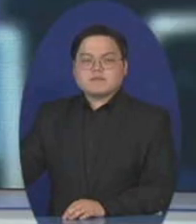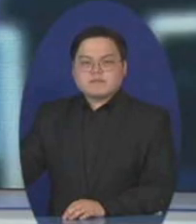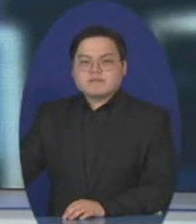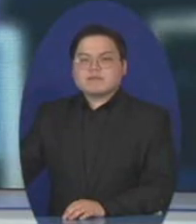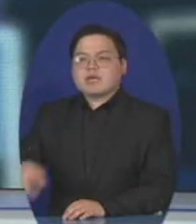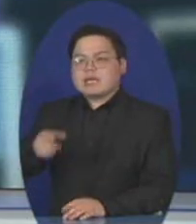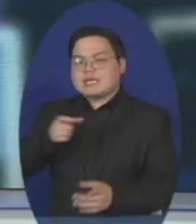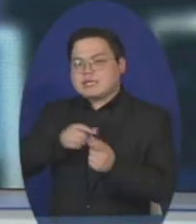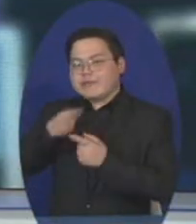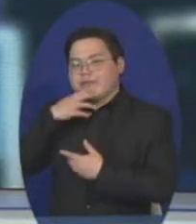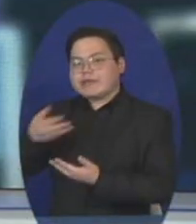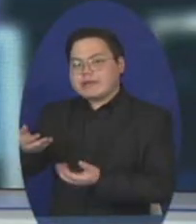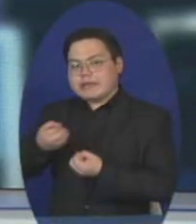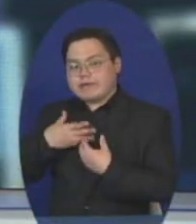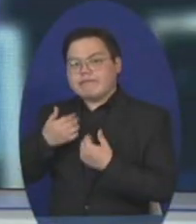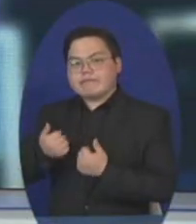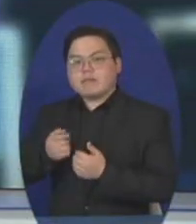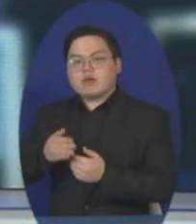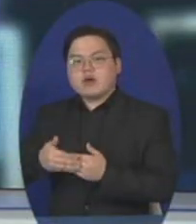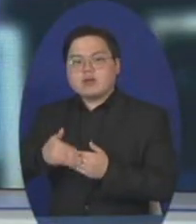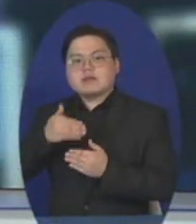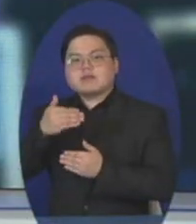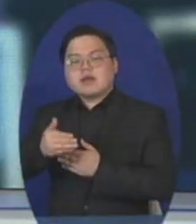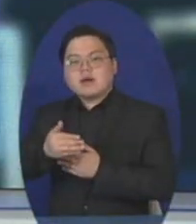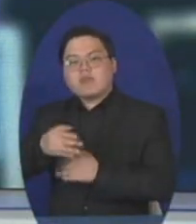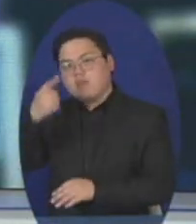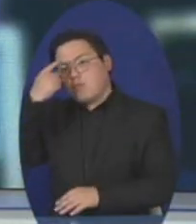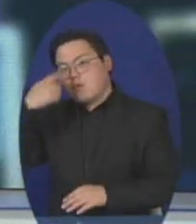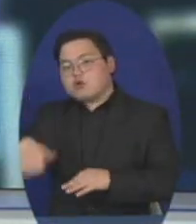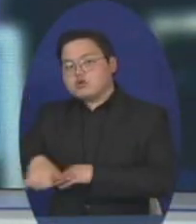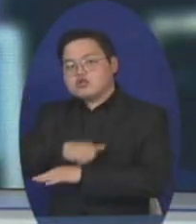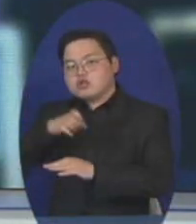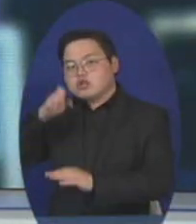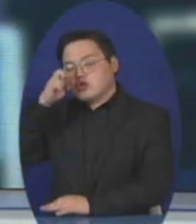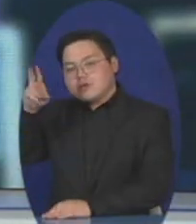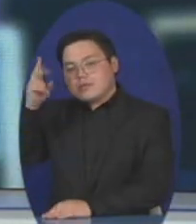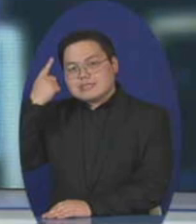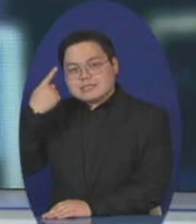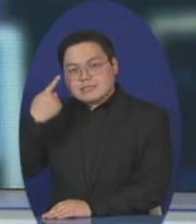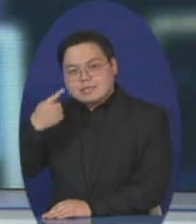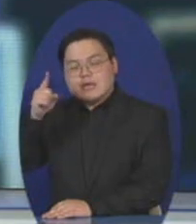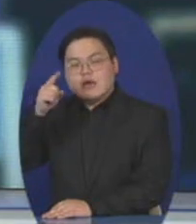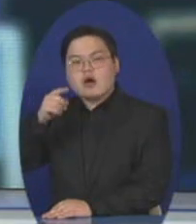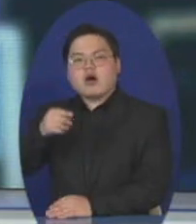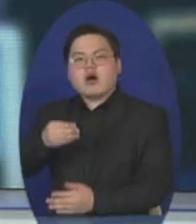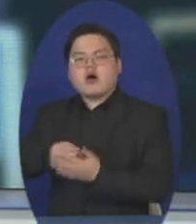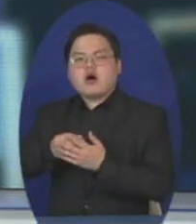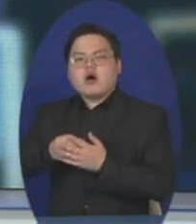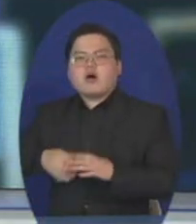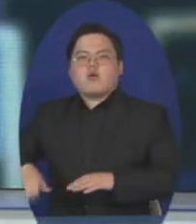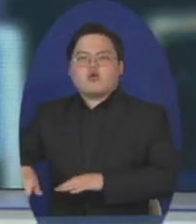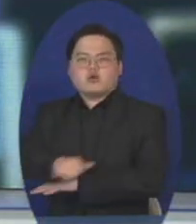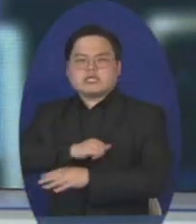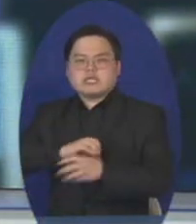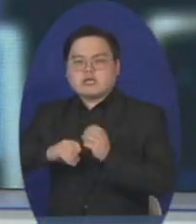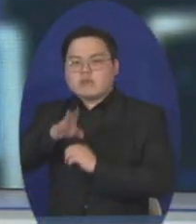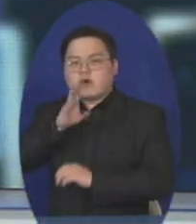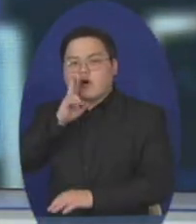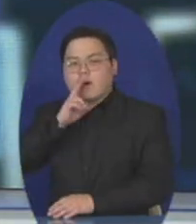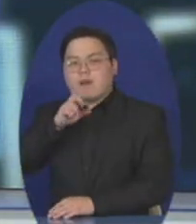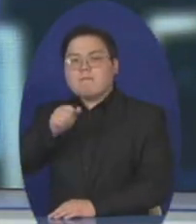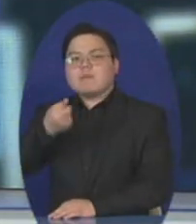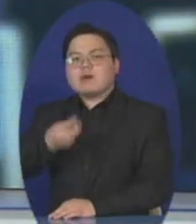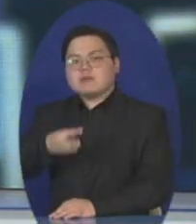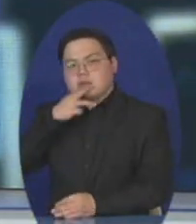Та бүхэн эдийн засгийн болон үзүүлэлтээ үргэлжлүүлээд Монгол улсын ерөнхийлөгчийн санаачлахаар орон даяар өрнүүлж байгаа хүнсний хувьсгал хөдөлгөөнтэй холбоотой багц мэдээллийг